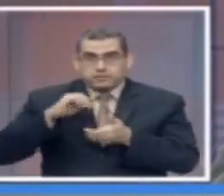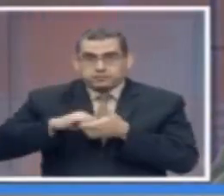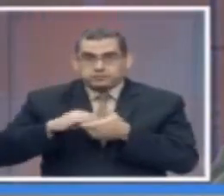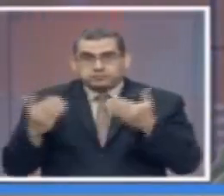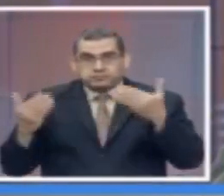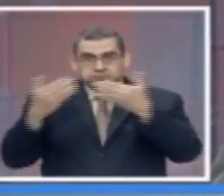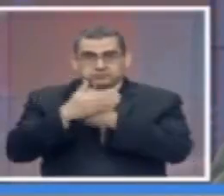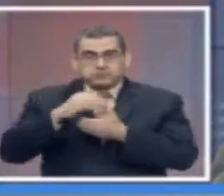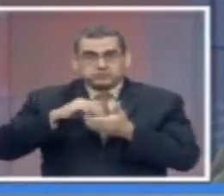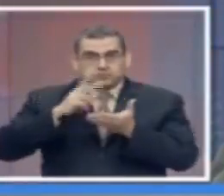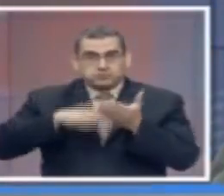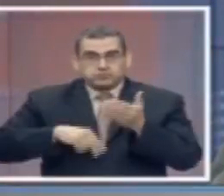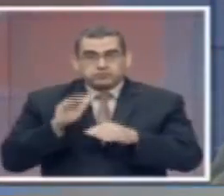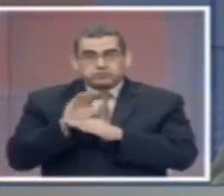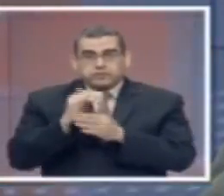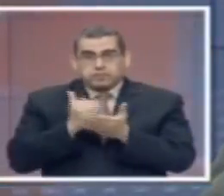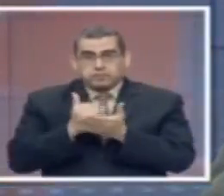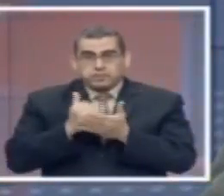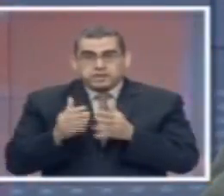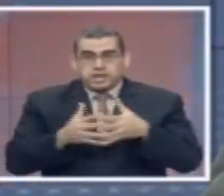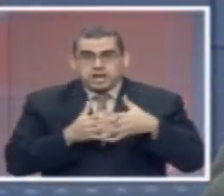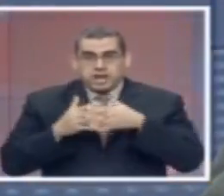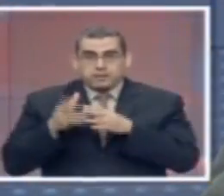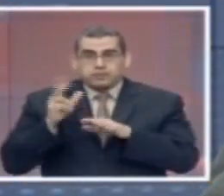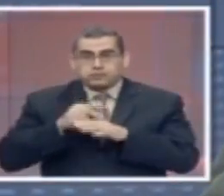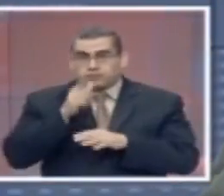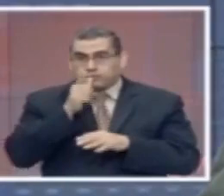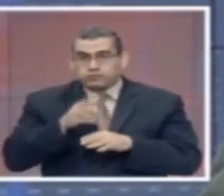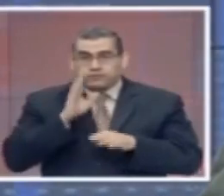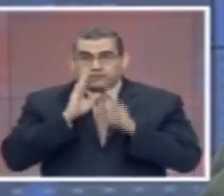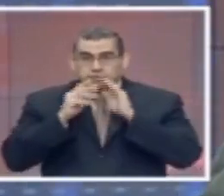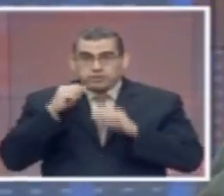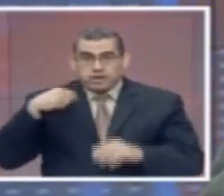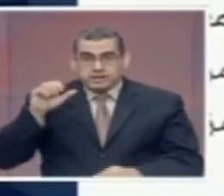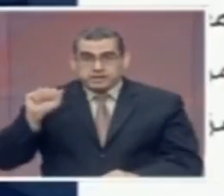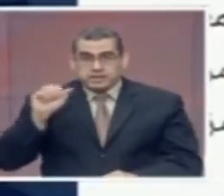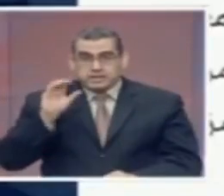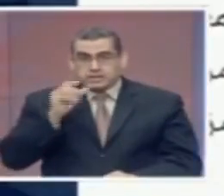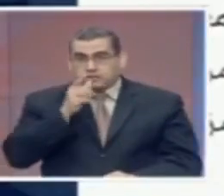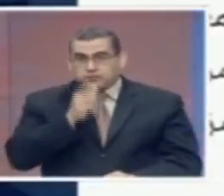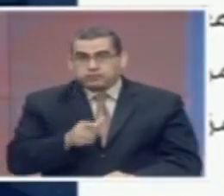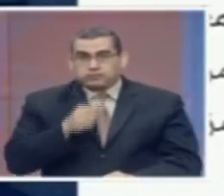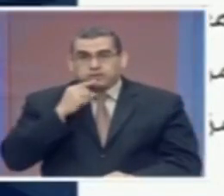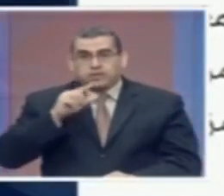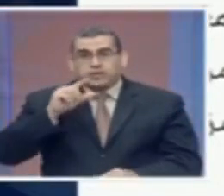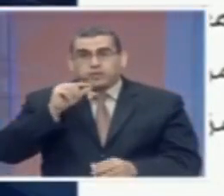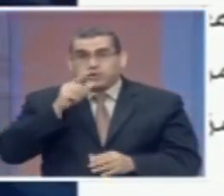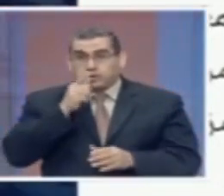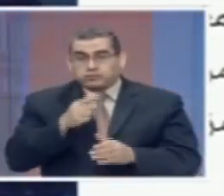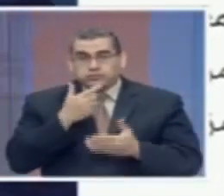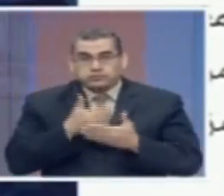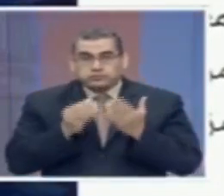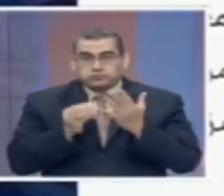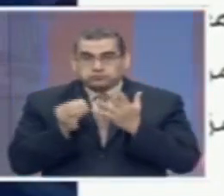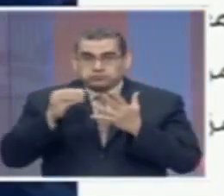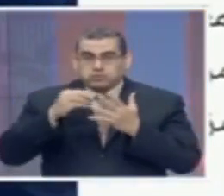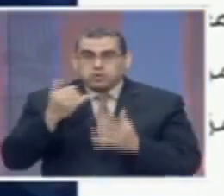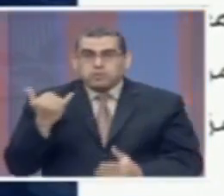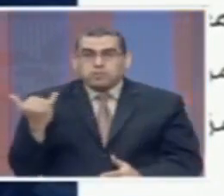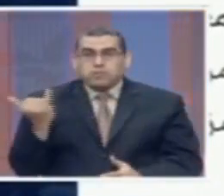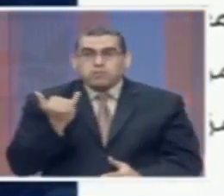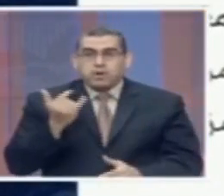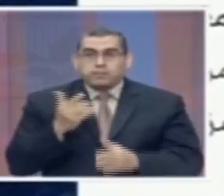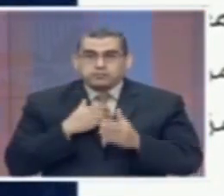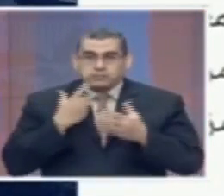برعاية أمريكية. وفي تغريدة له على موقع تويتر، ثمن الرئيس السيسي هذه الخطوة الهامة باعتبارها تحقق مزيدا